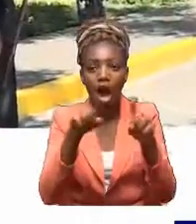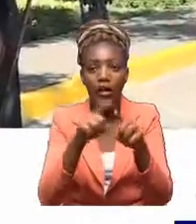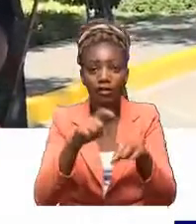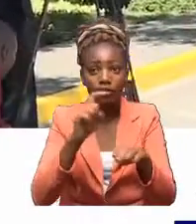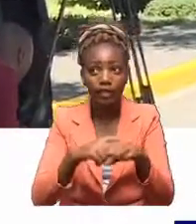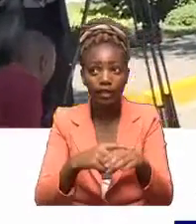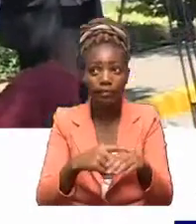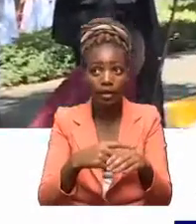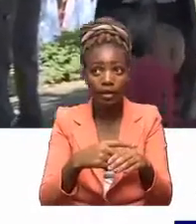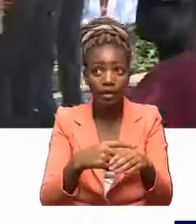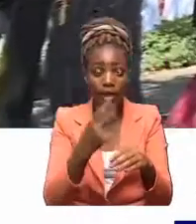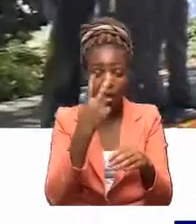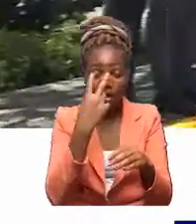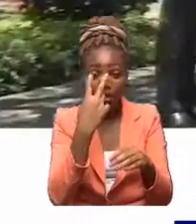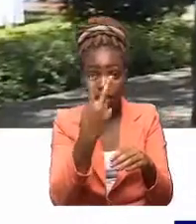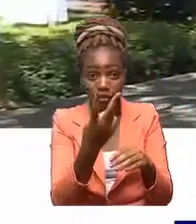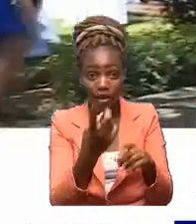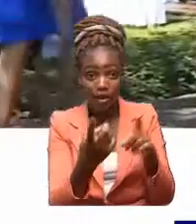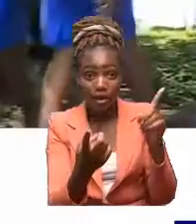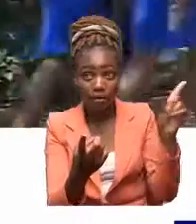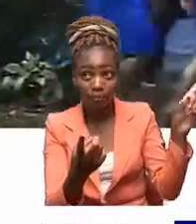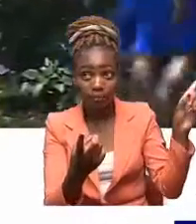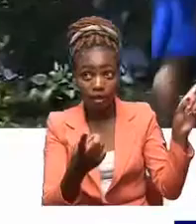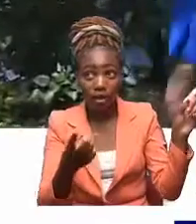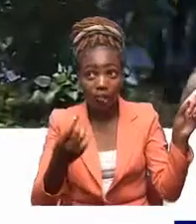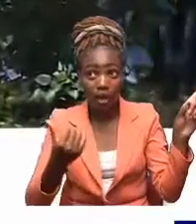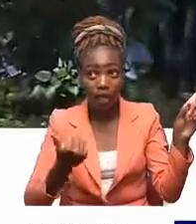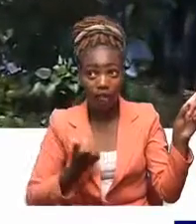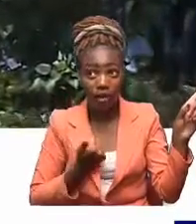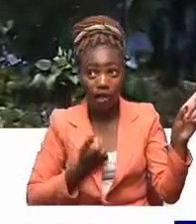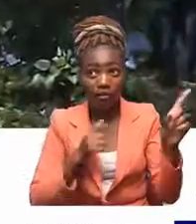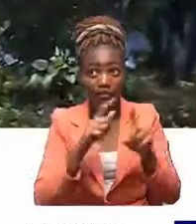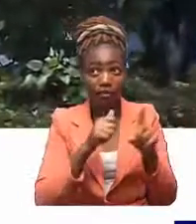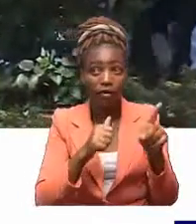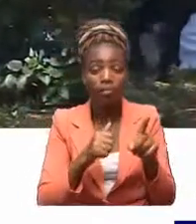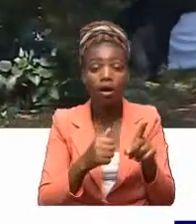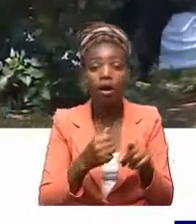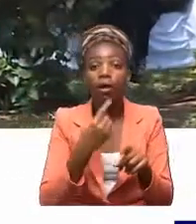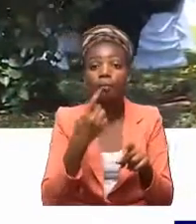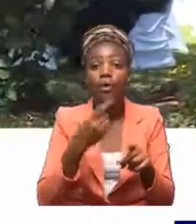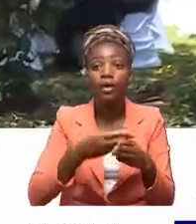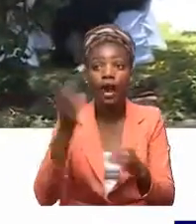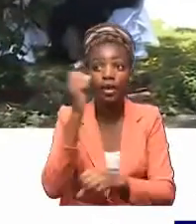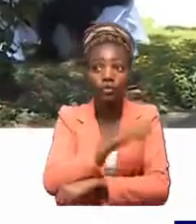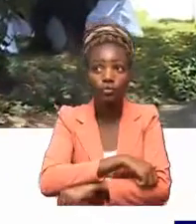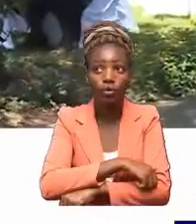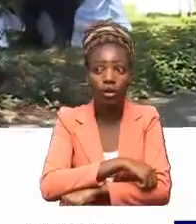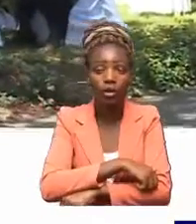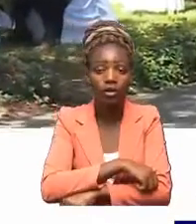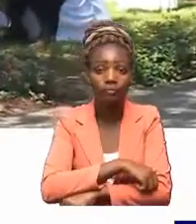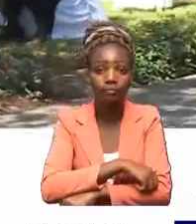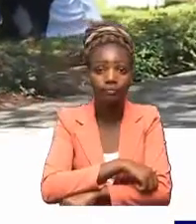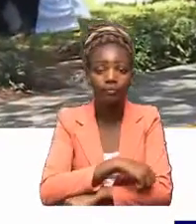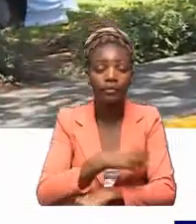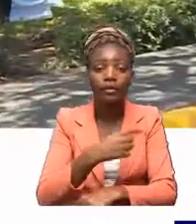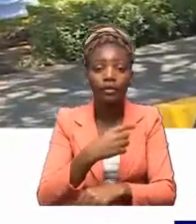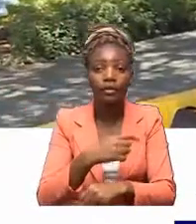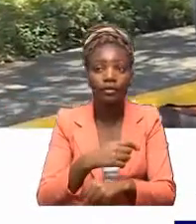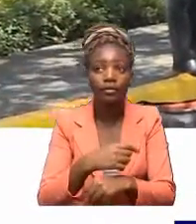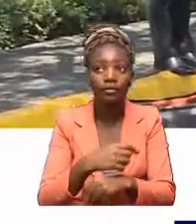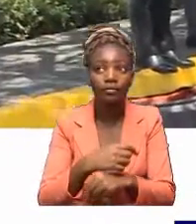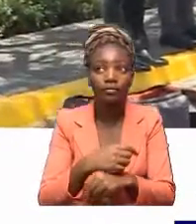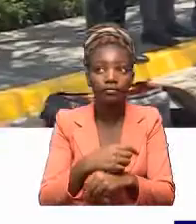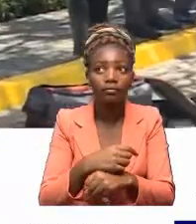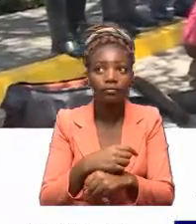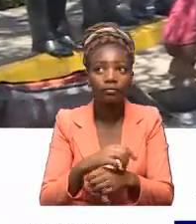wanada kutoka shule ya ile ambayo Moi alikuwa, inasemekana tu kwamba alikuwa ameanzisha kidogo, ameweza kunitoka, lakini